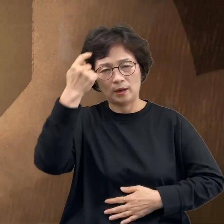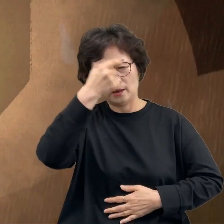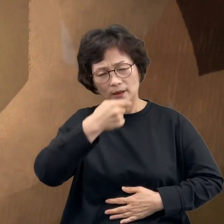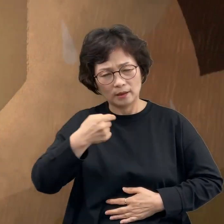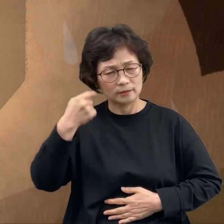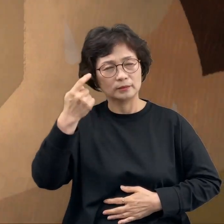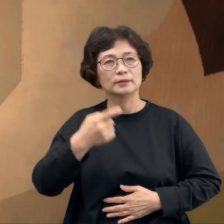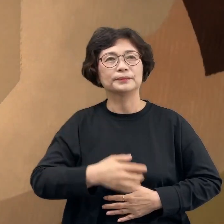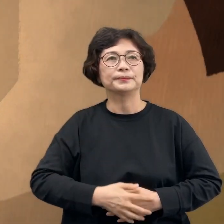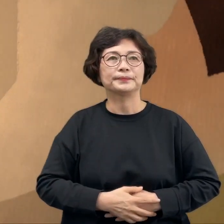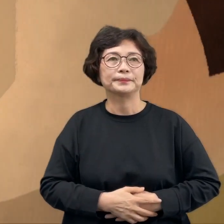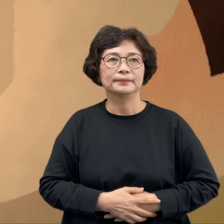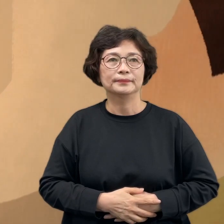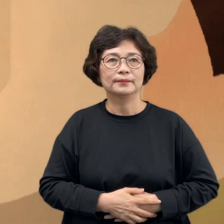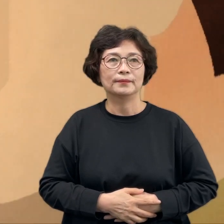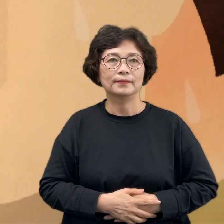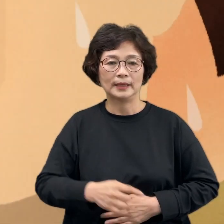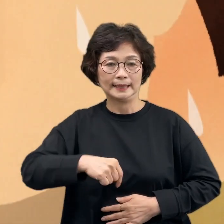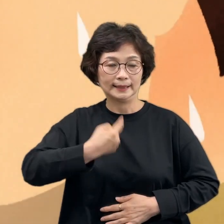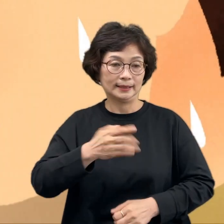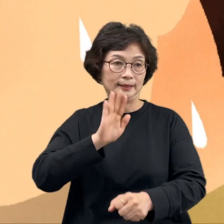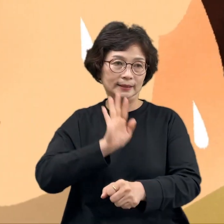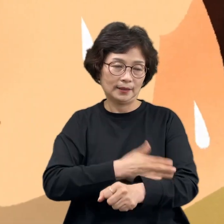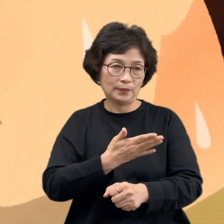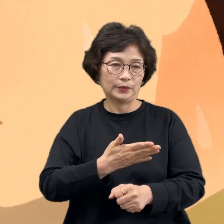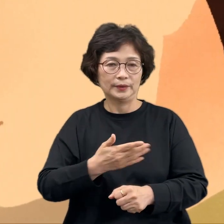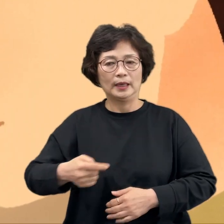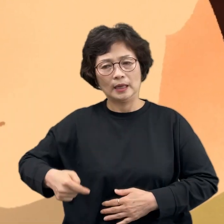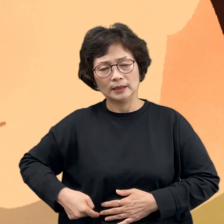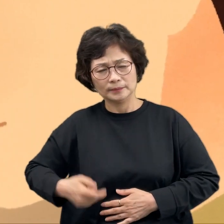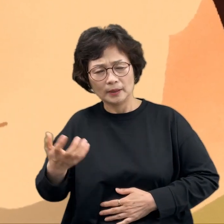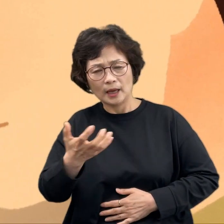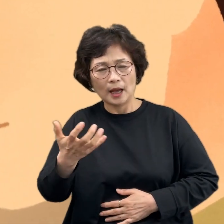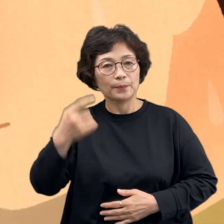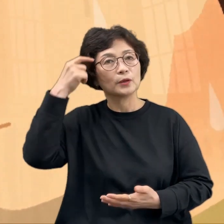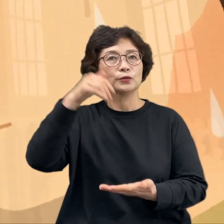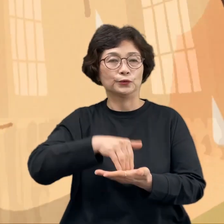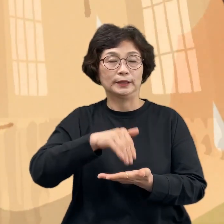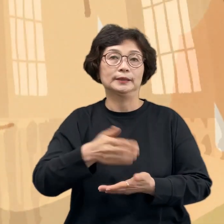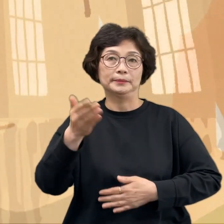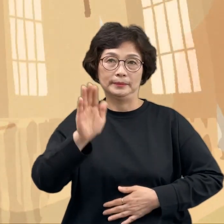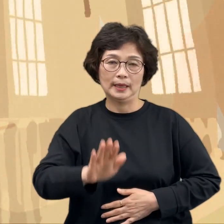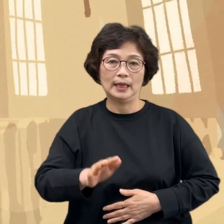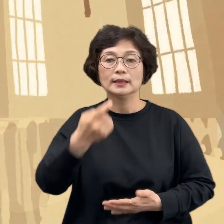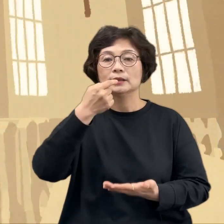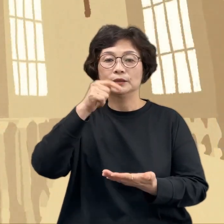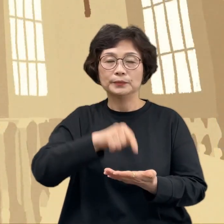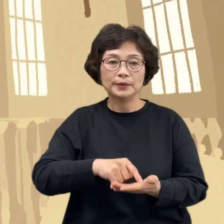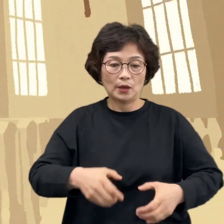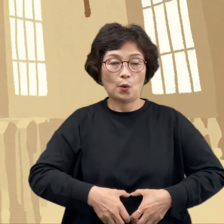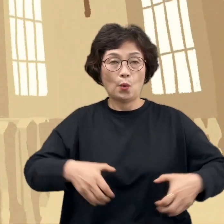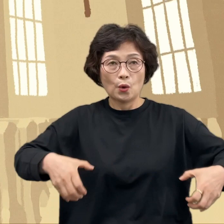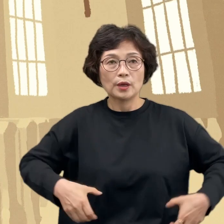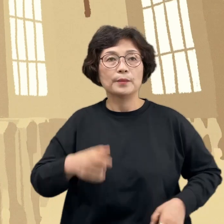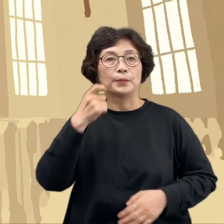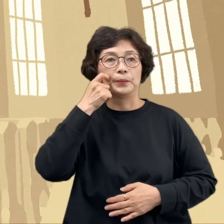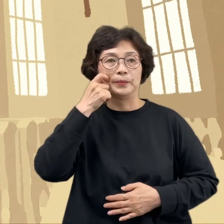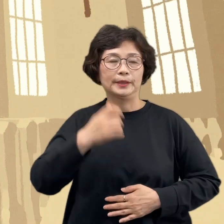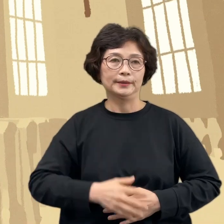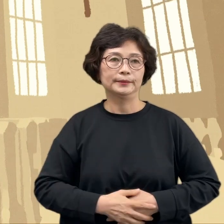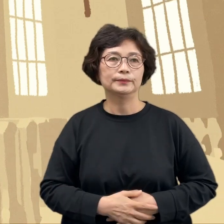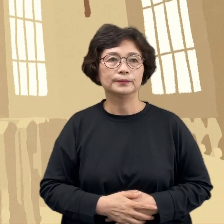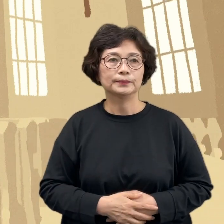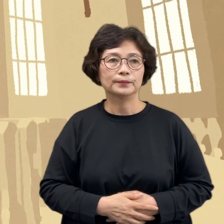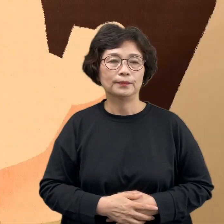퀭한 눈과 야윈 얼굴. 자신의 잘못을 아프게 뉘우치면서도 쉽게 용기 내지 못합니다.